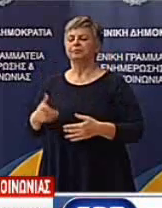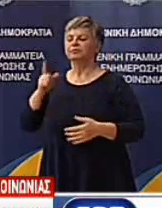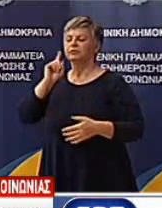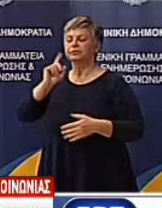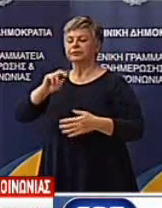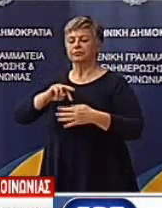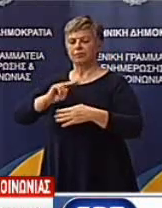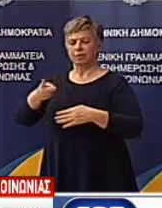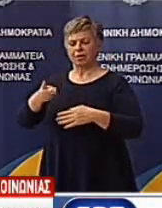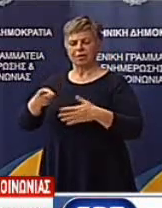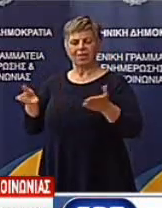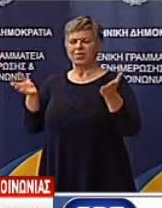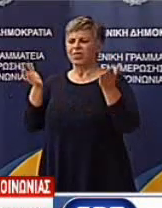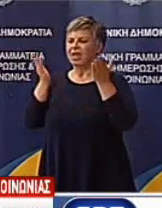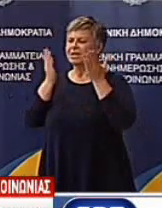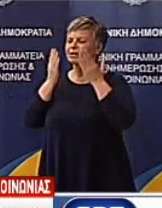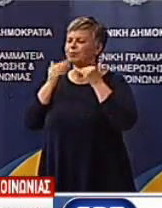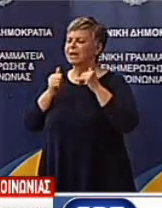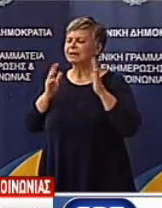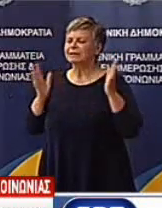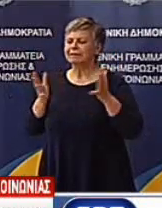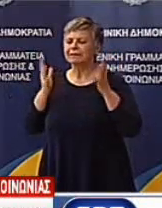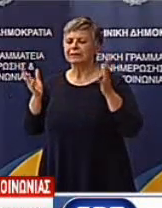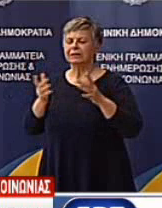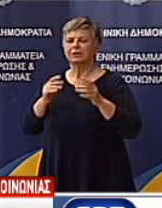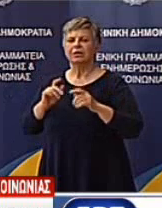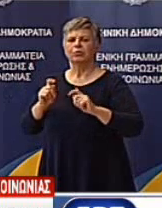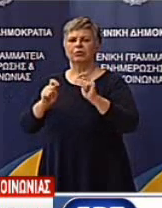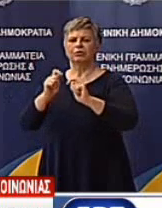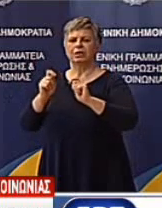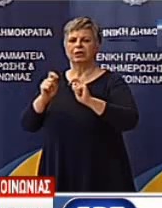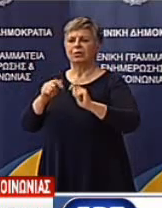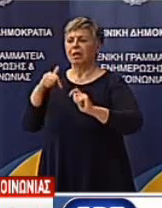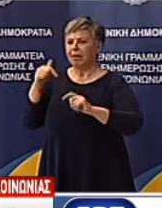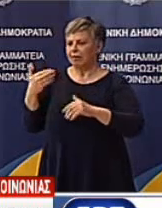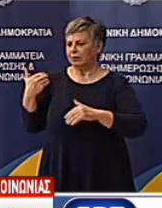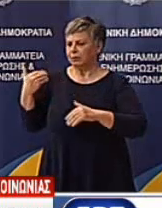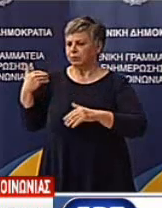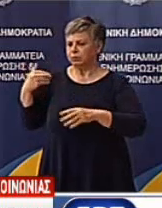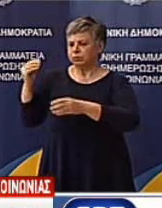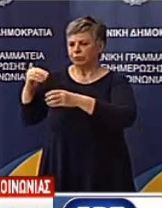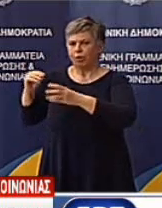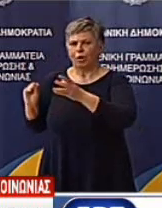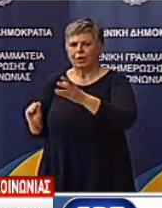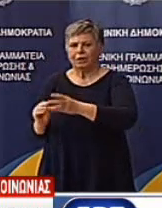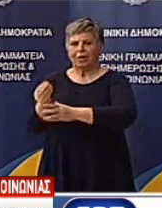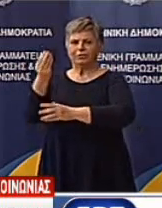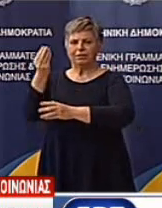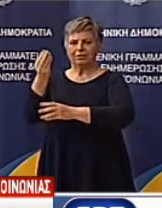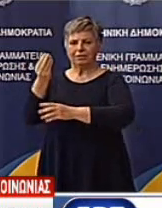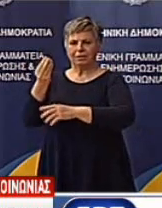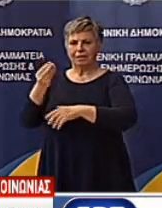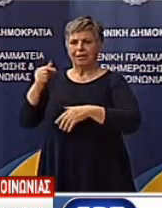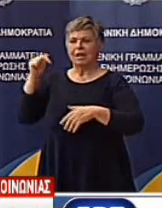υπάρχει κανένα σενάριο εκ μέρους μιας νεοεκλεγής με πρόσφατη νομιμοποίηση από τον ελληνικό λαό κυβέρνησης